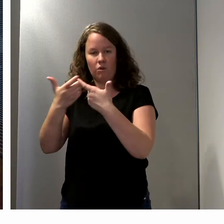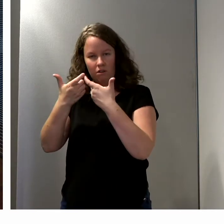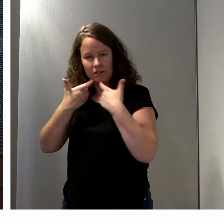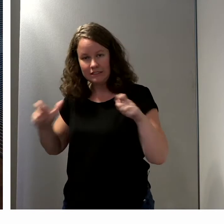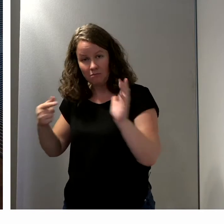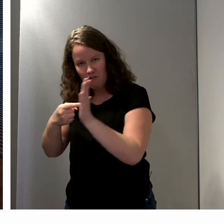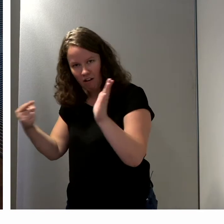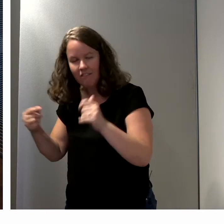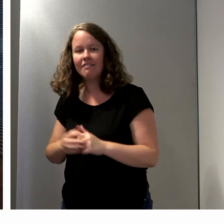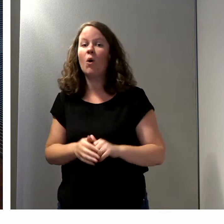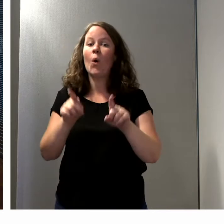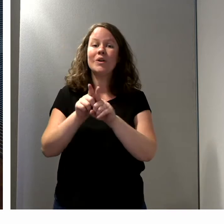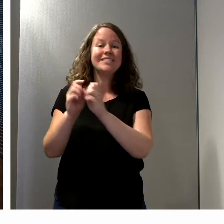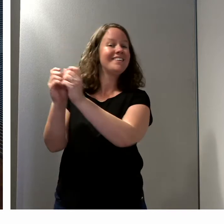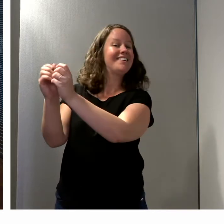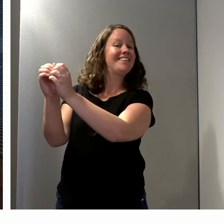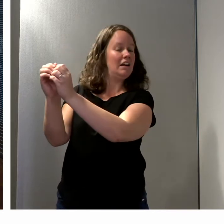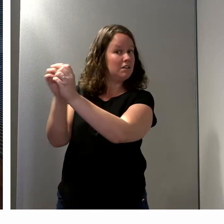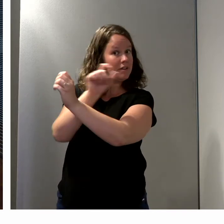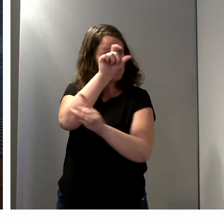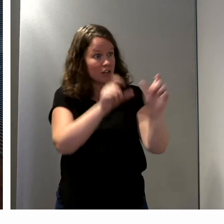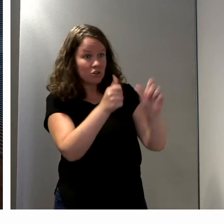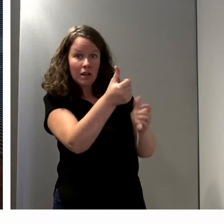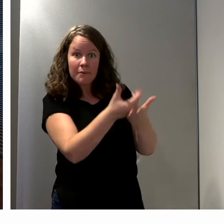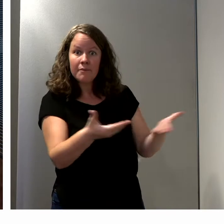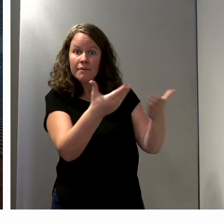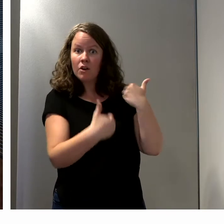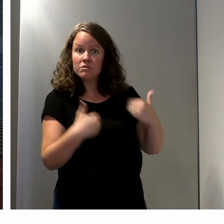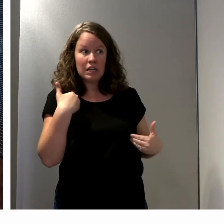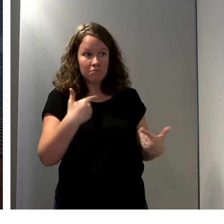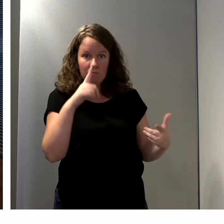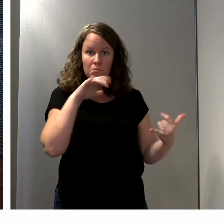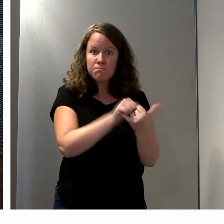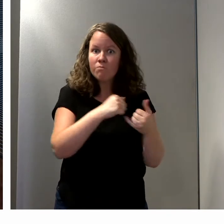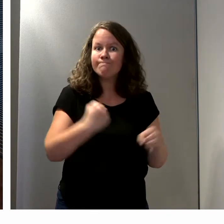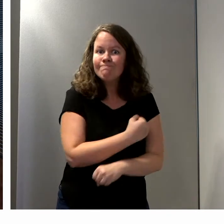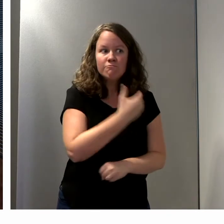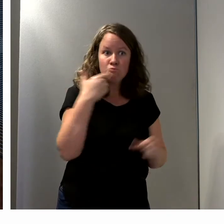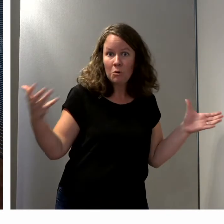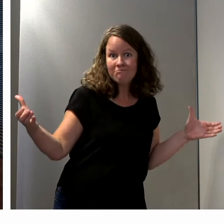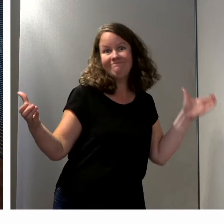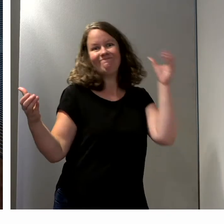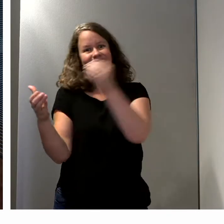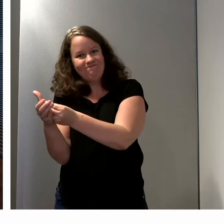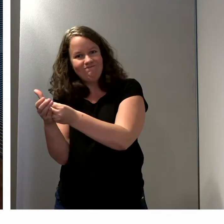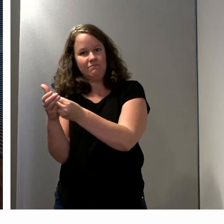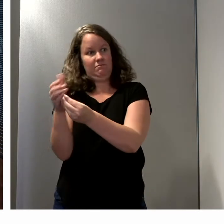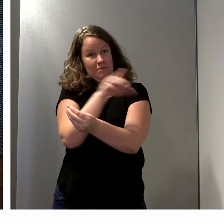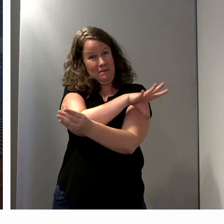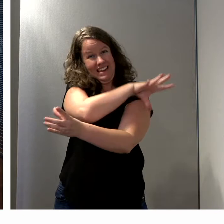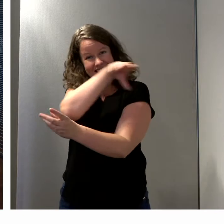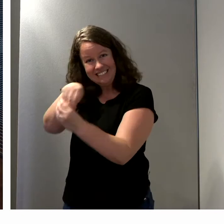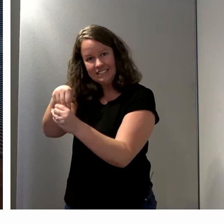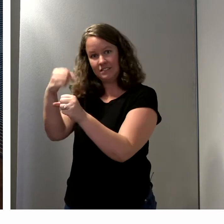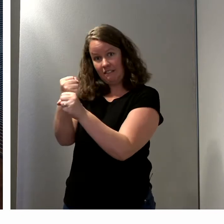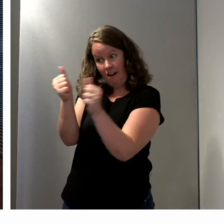plus inclure les usagers, les usagères, les citoyennes et les citoyens dans la conception de services numériques? Eh